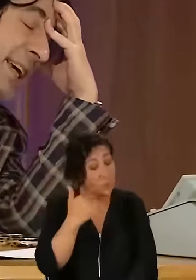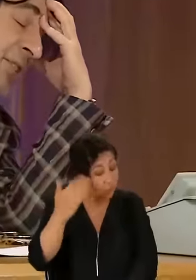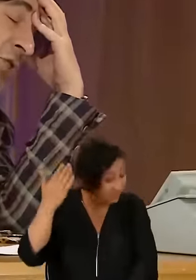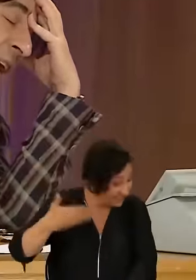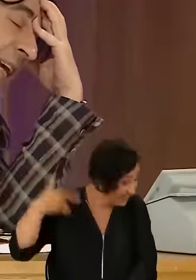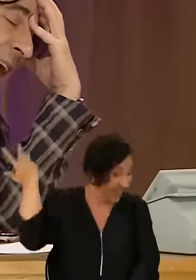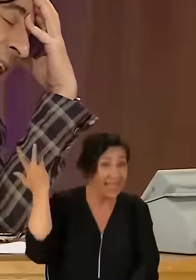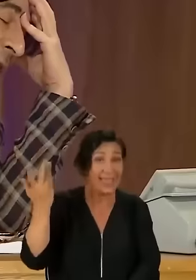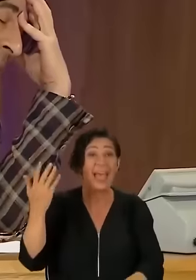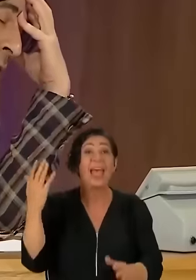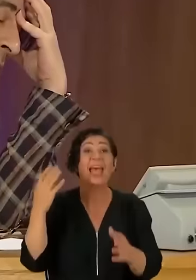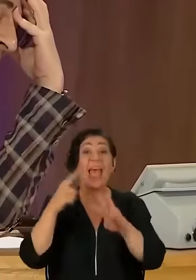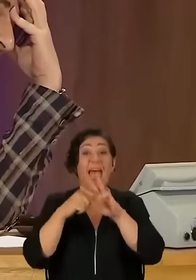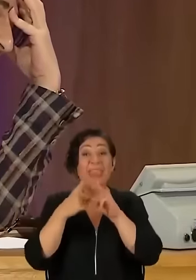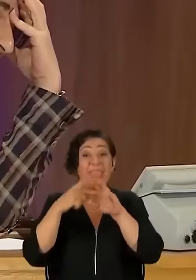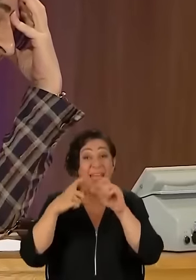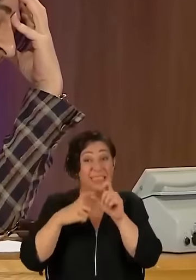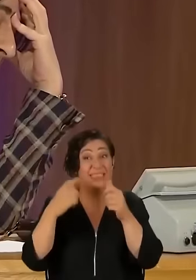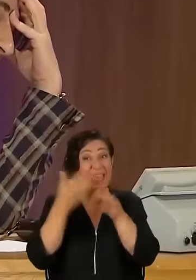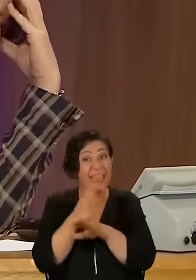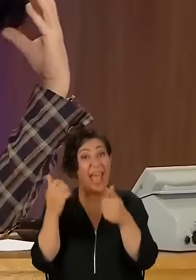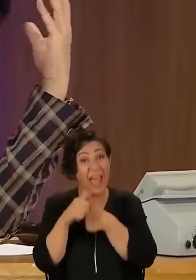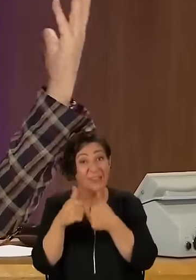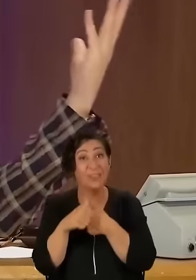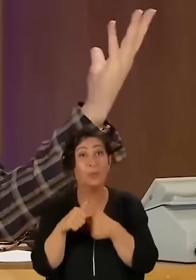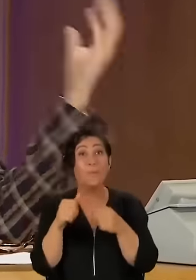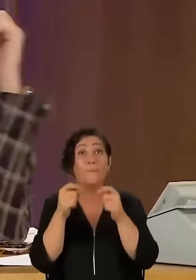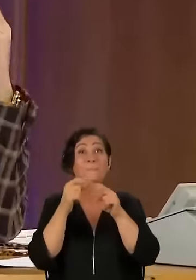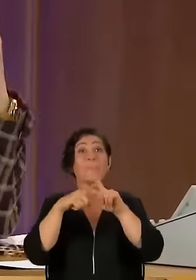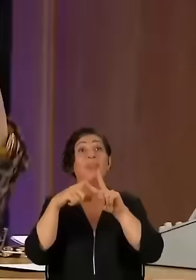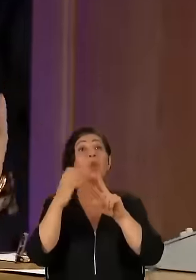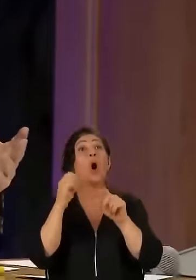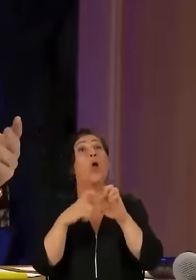Çek. Çek Enes Batur gerçekten evlendi mi diye. Enes Batur.